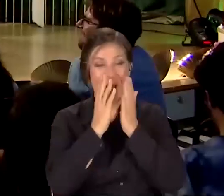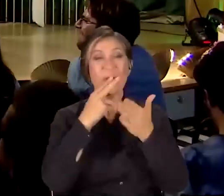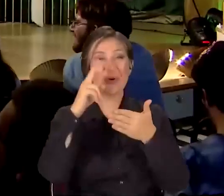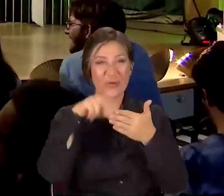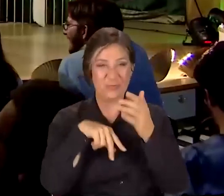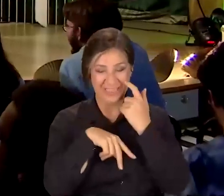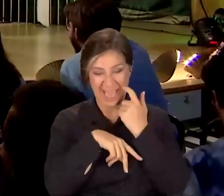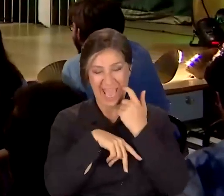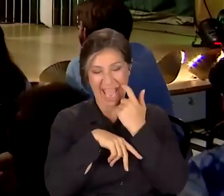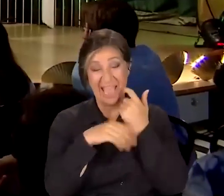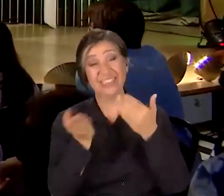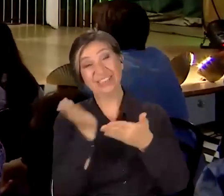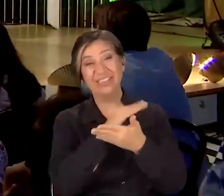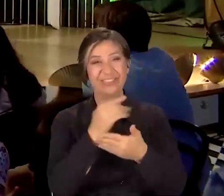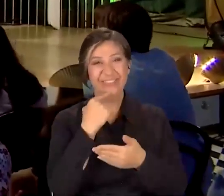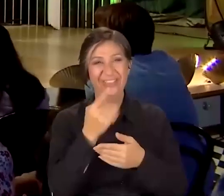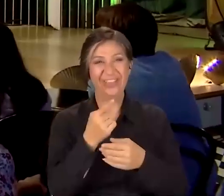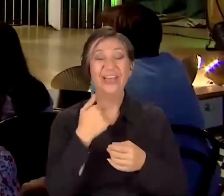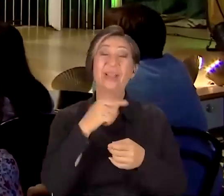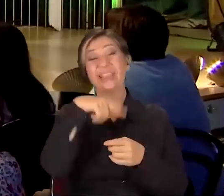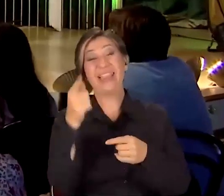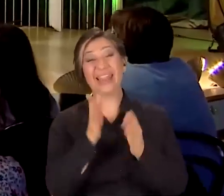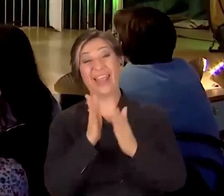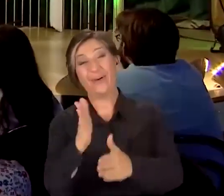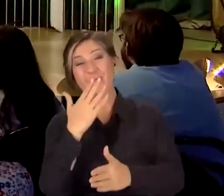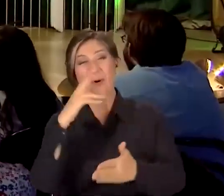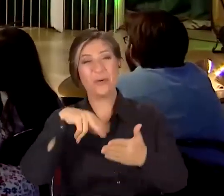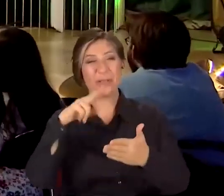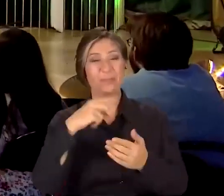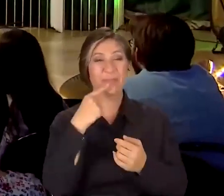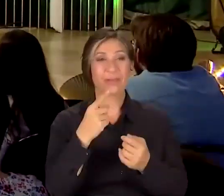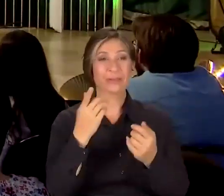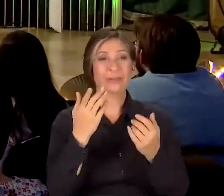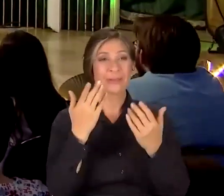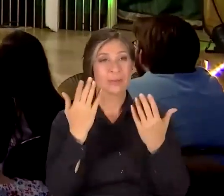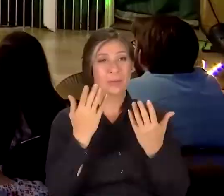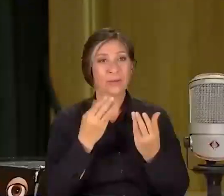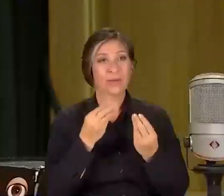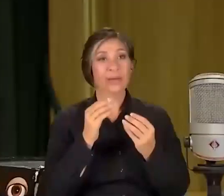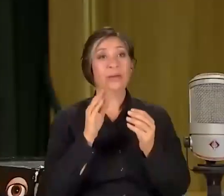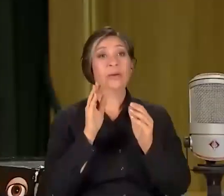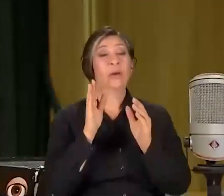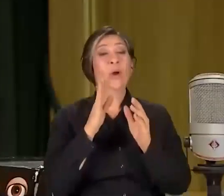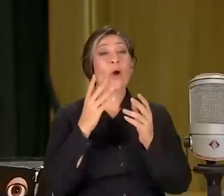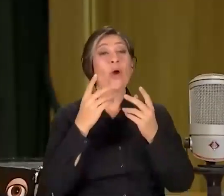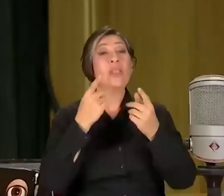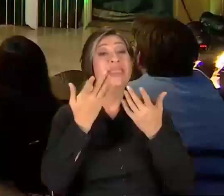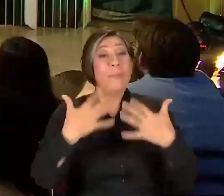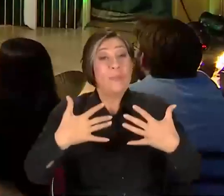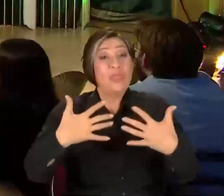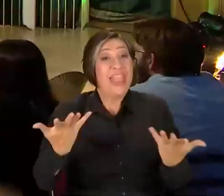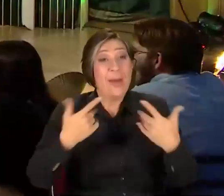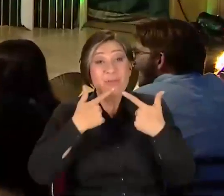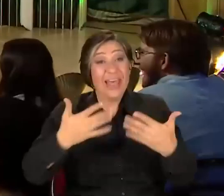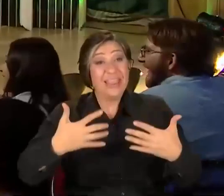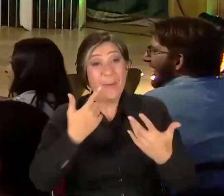okumuş, çevir de devamını okuyayım diyor. Ne oluyor? Ay, sayfada bu, evet. Özgür, ne demek istiyorsun? Bu ne ya? Bu